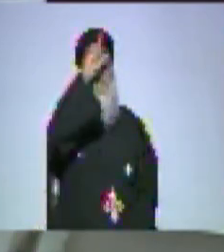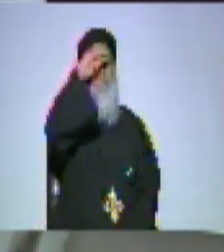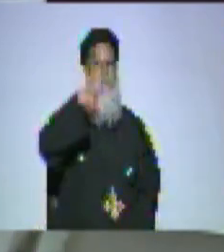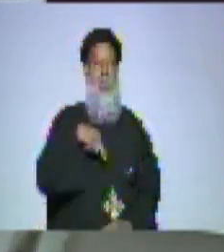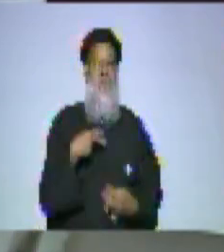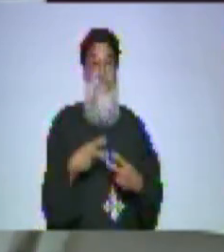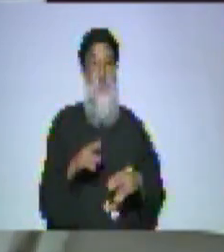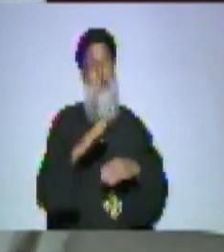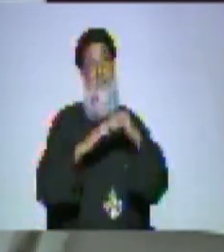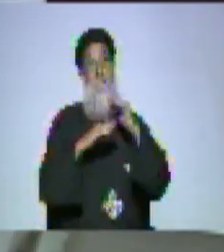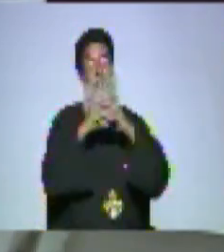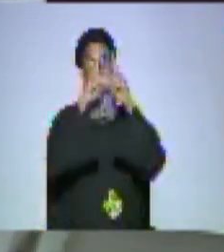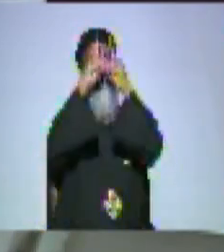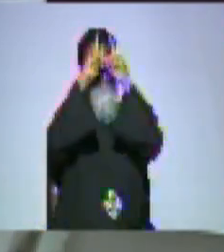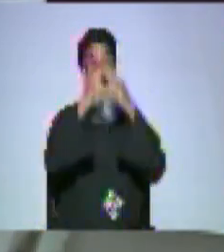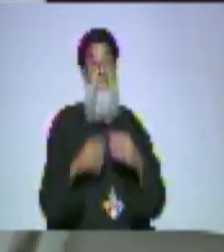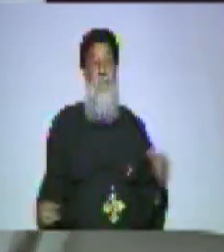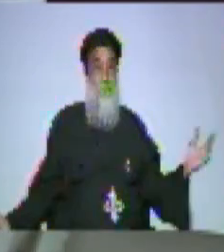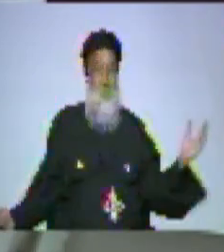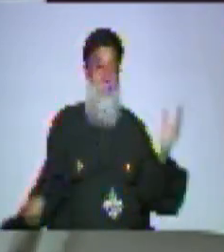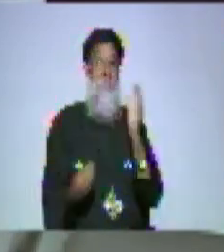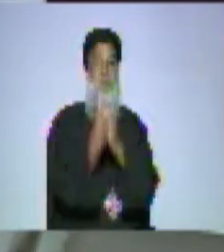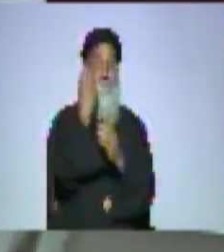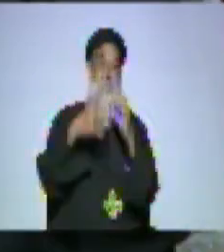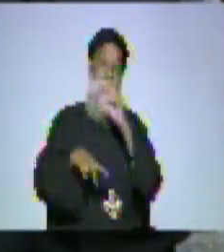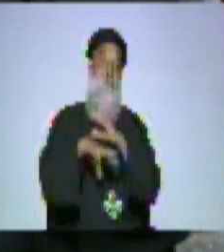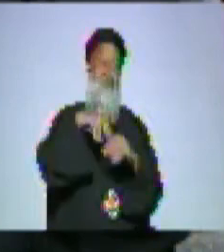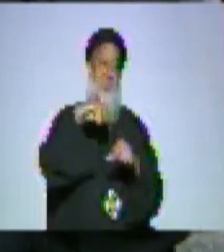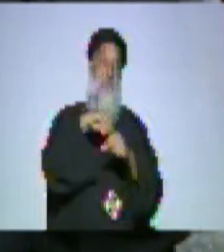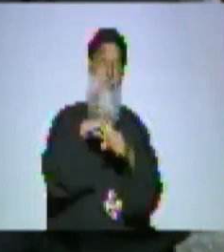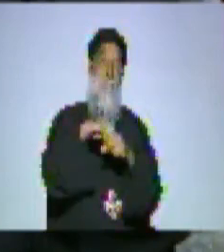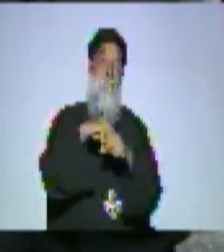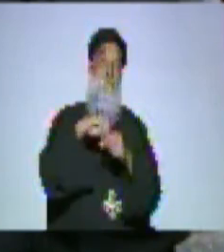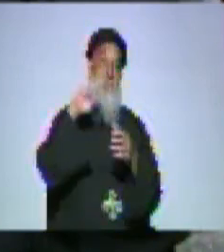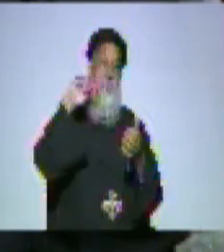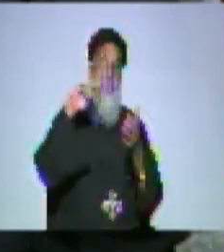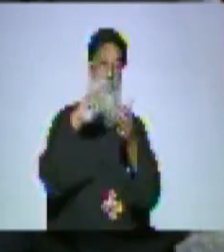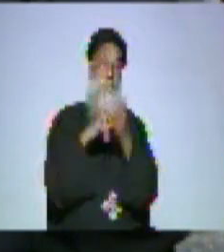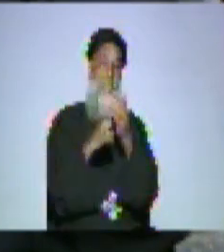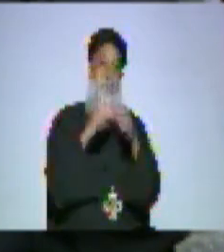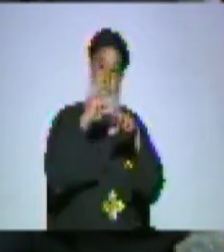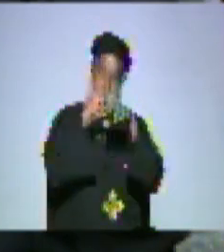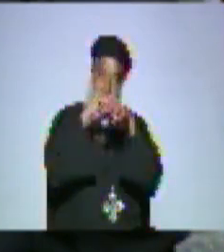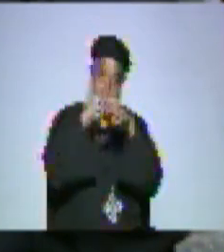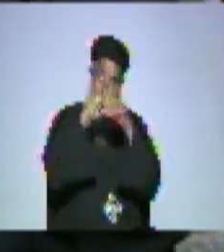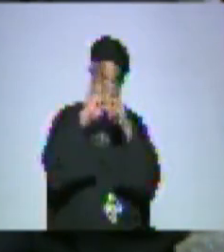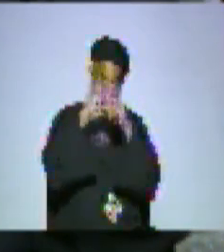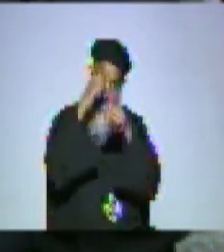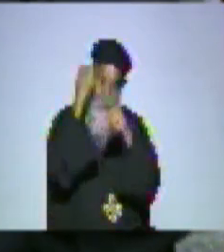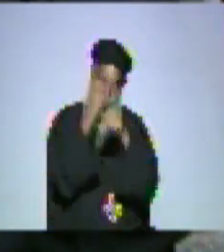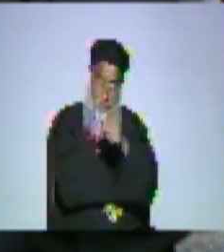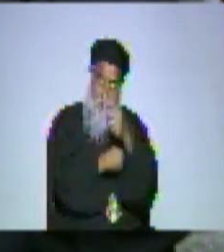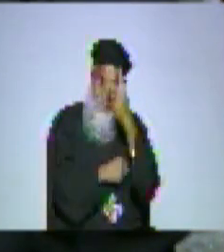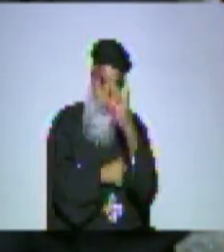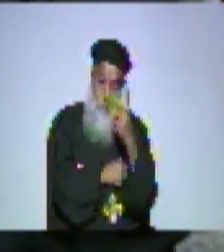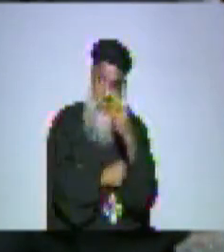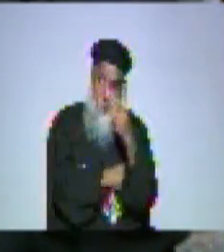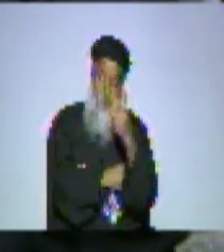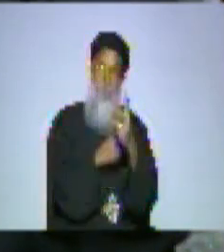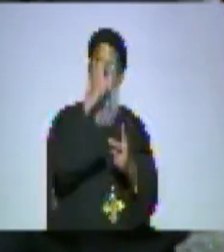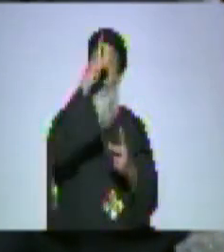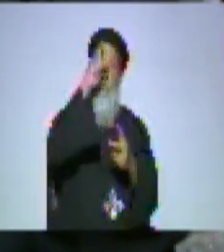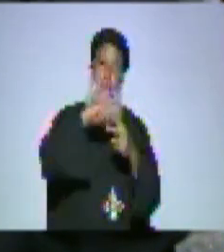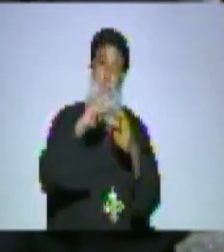رائع خليق بس هذا التدبير يحتاج الى عمل الانسان يعني انتاج الدور الانساني طبعا لابد منه